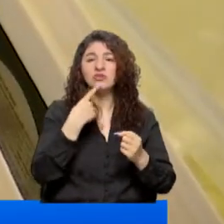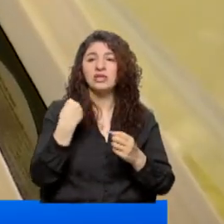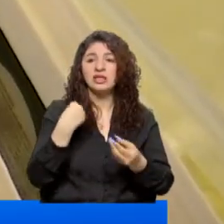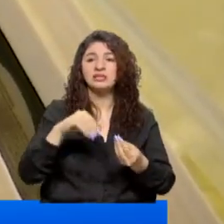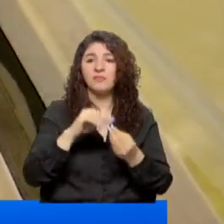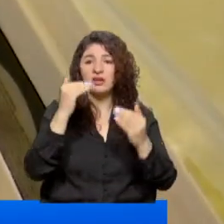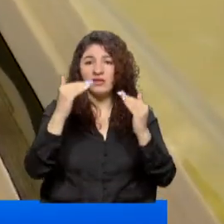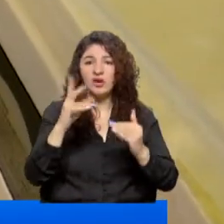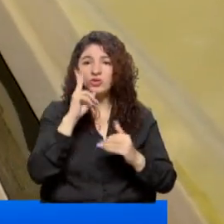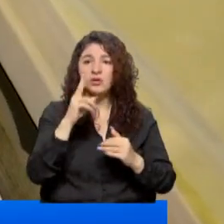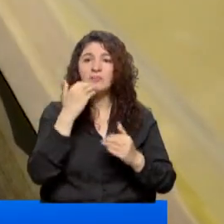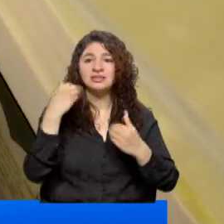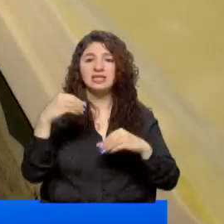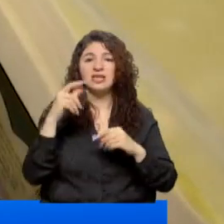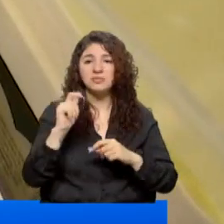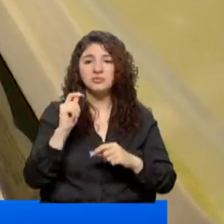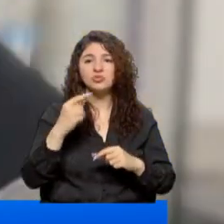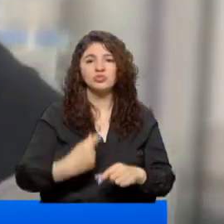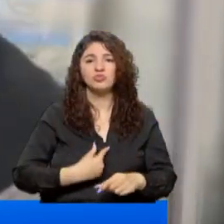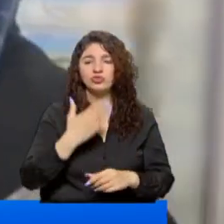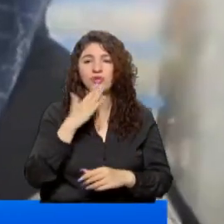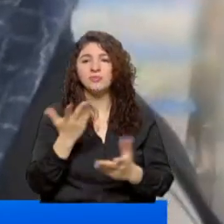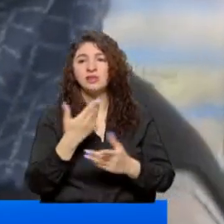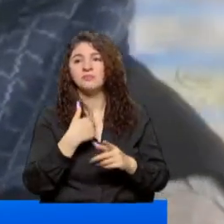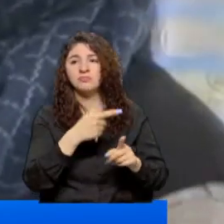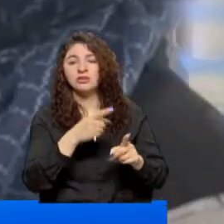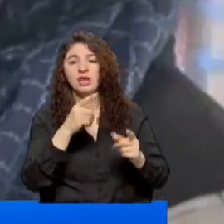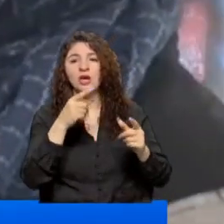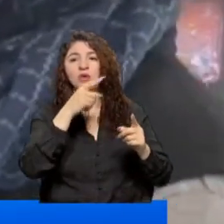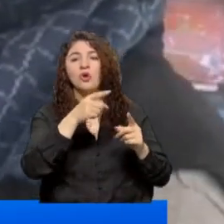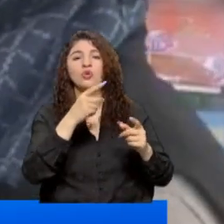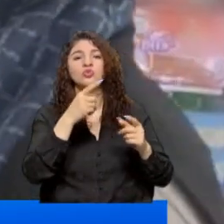zam raflara yansıyınca peynir satabileceğini dende umudu yok